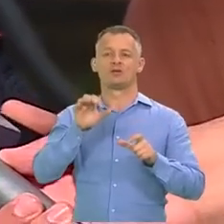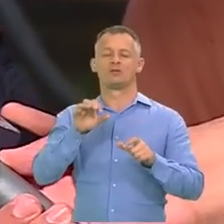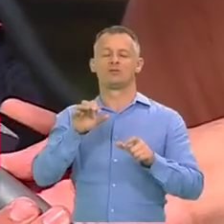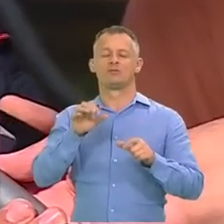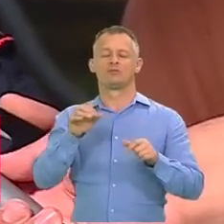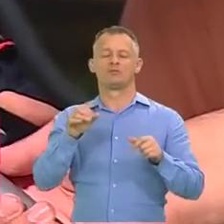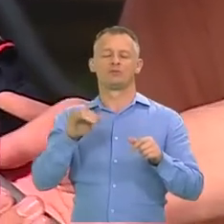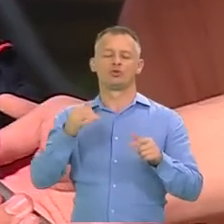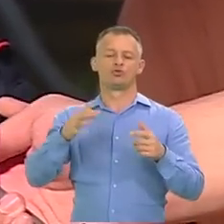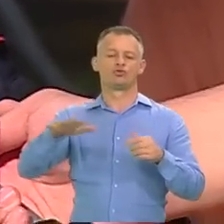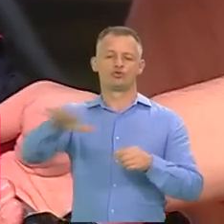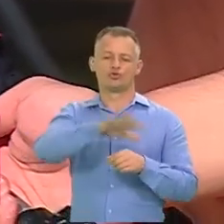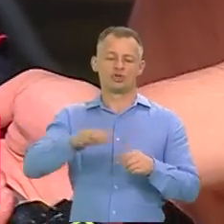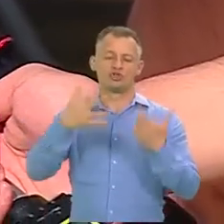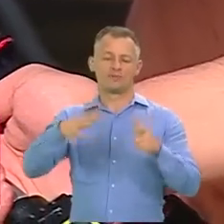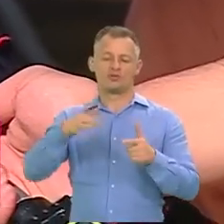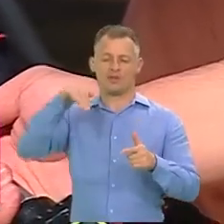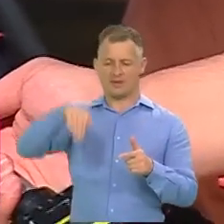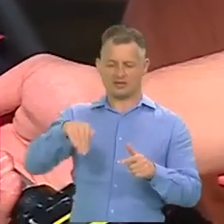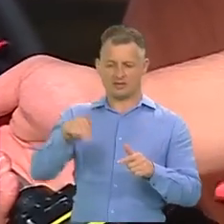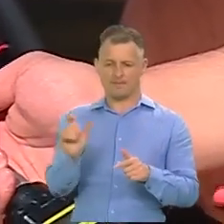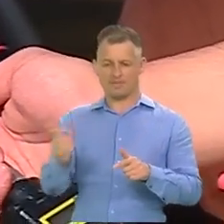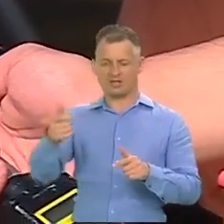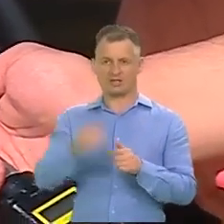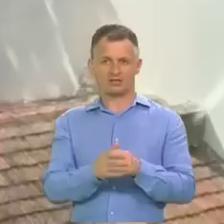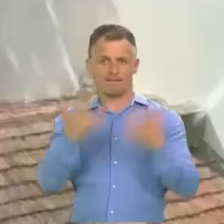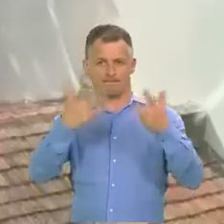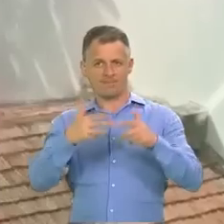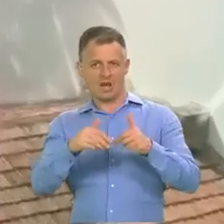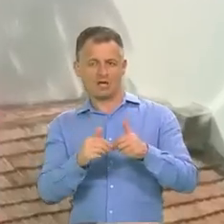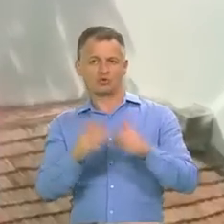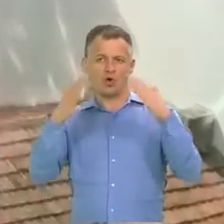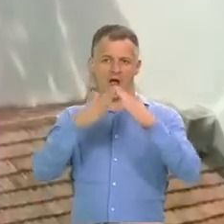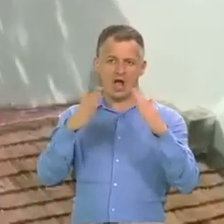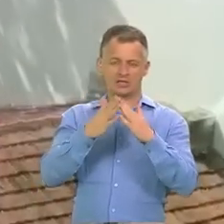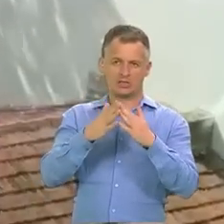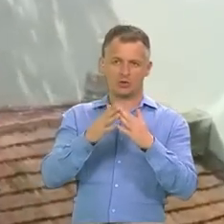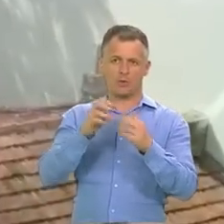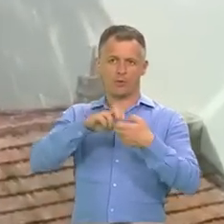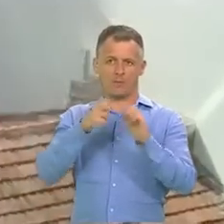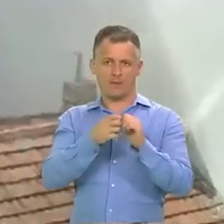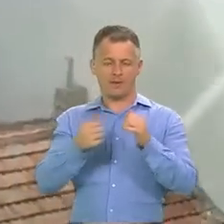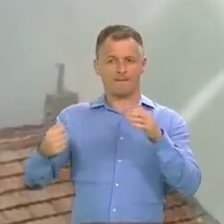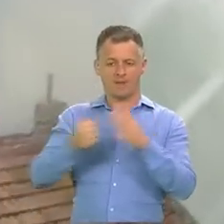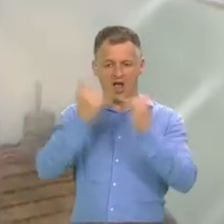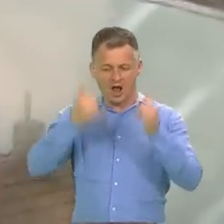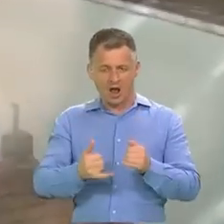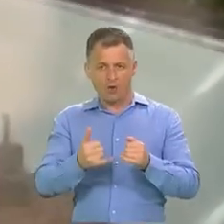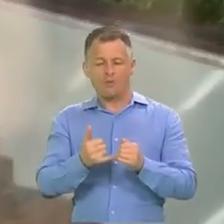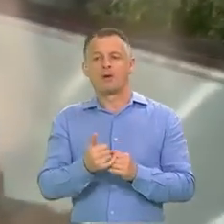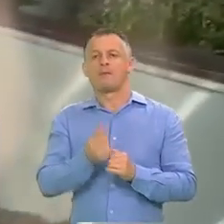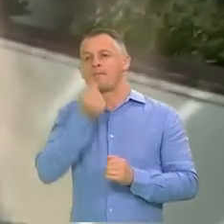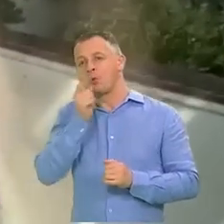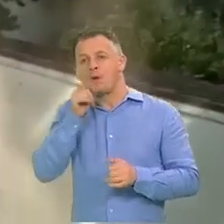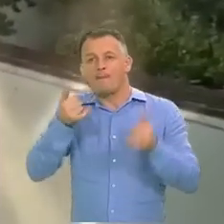pătrați. Bilanțul estimativ al proprietăților afectate până în acest moment, repet, este bilanțul estimativ,